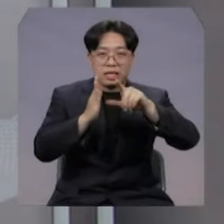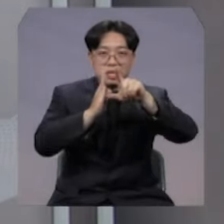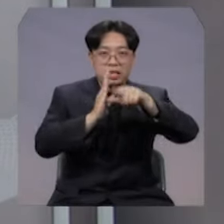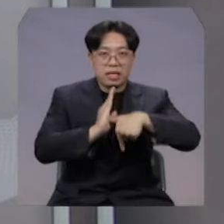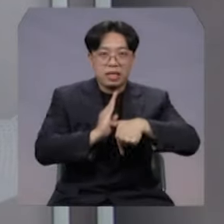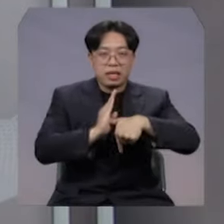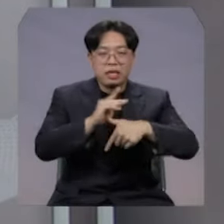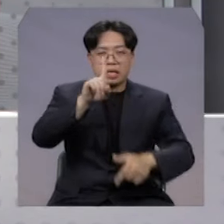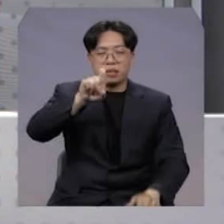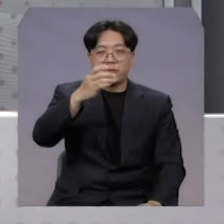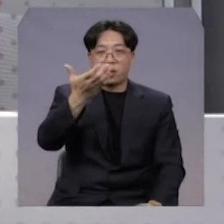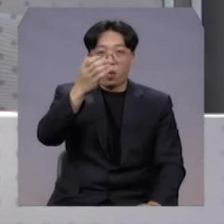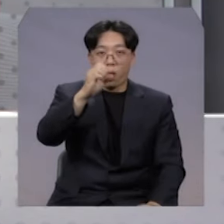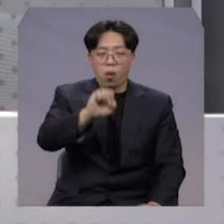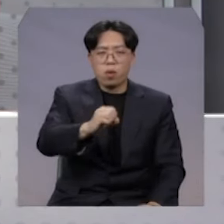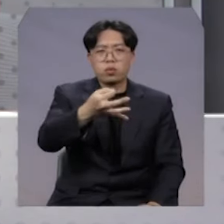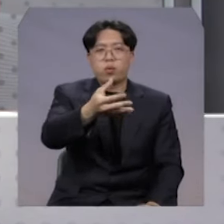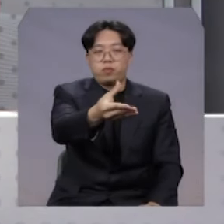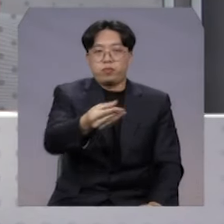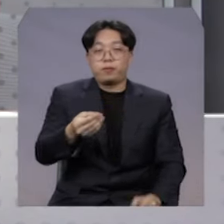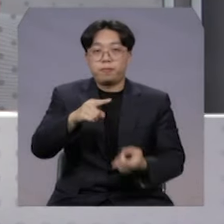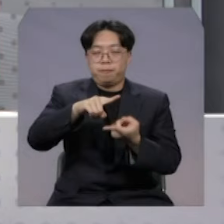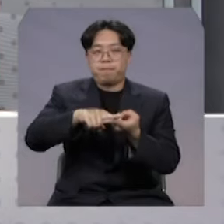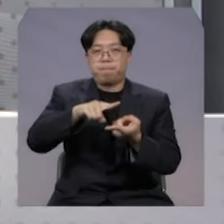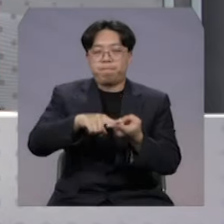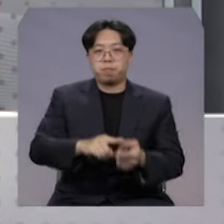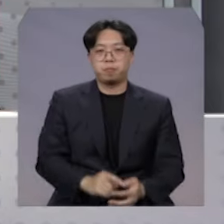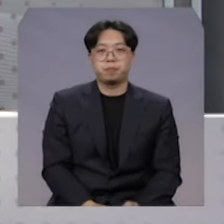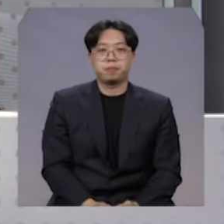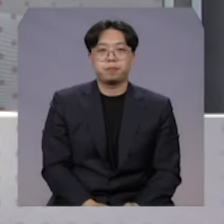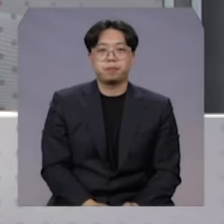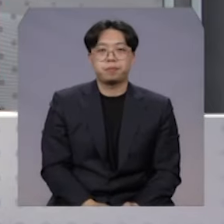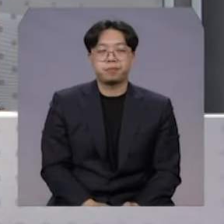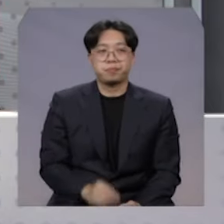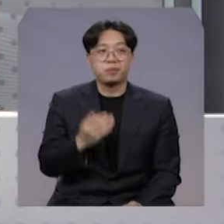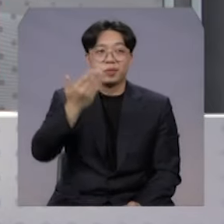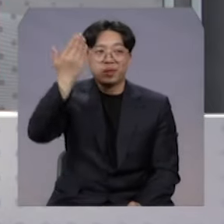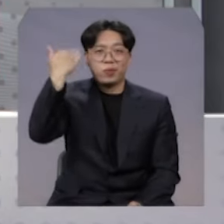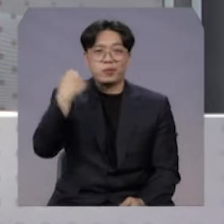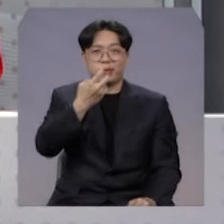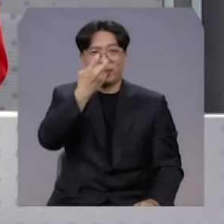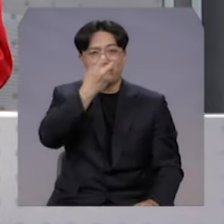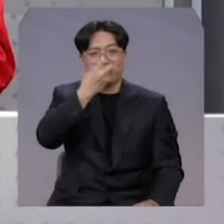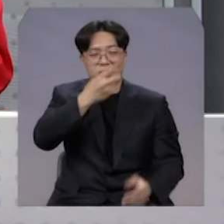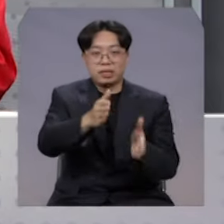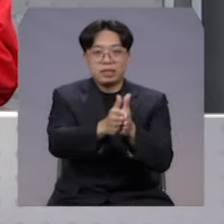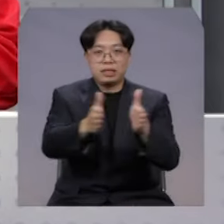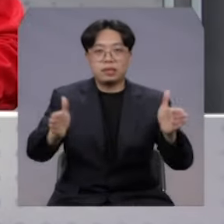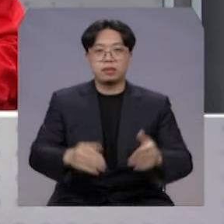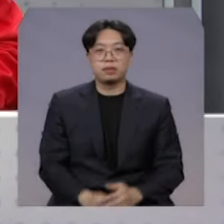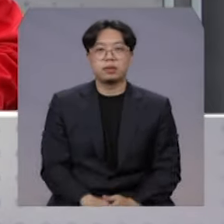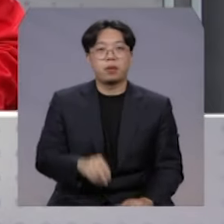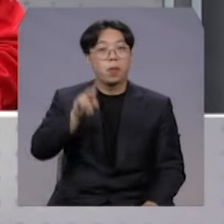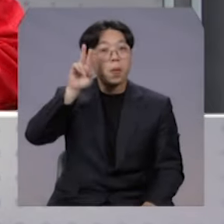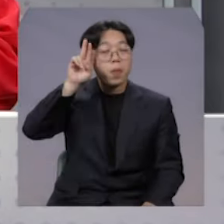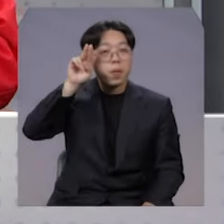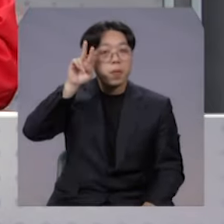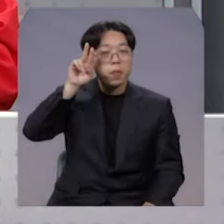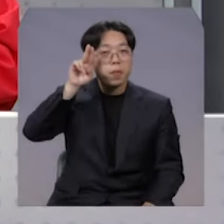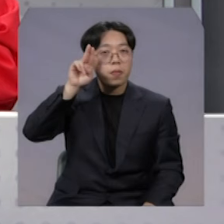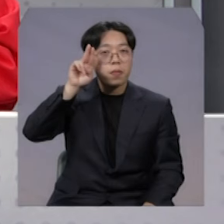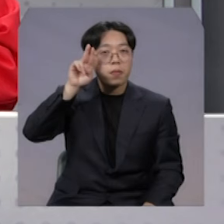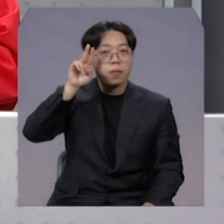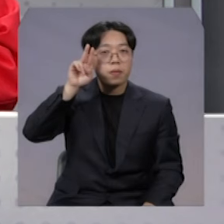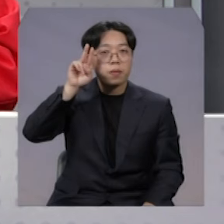사건입니다. 급기야는 새마을 금고측이 이와 관련해 조사에 들어갔다고 했습니다. 혹시